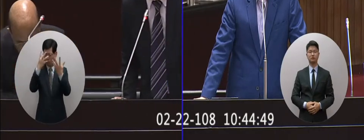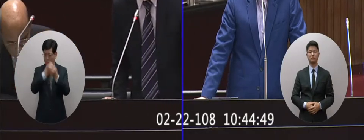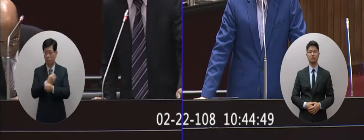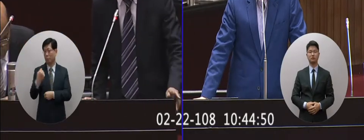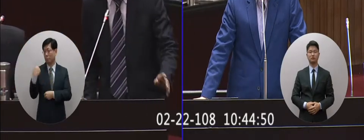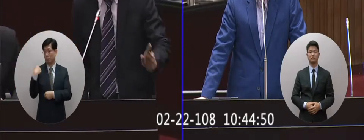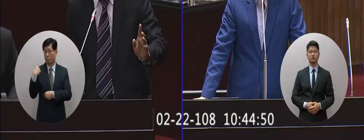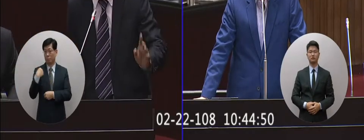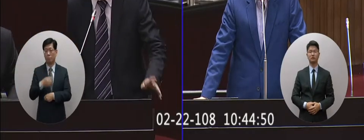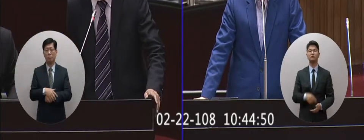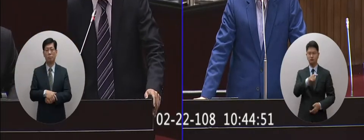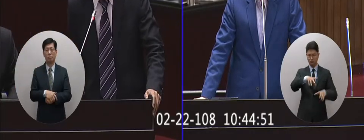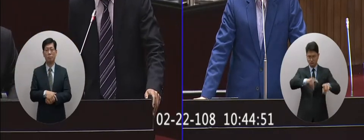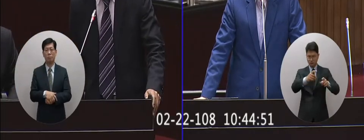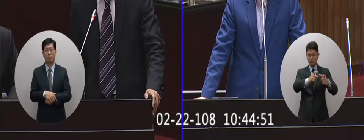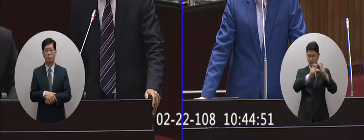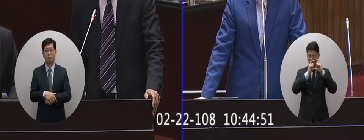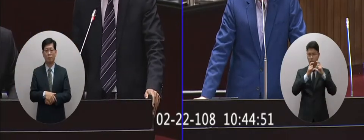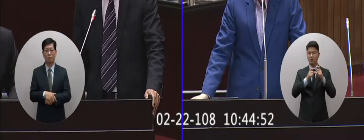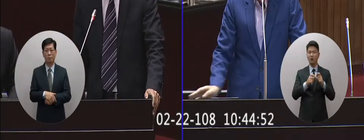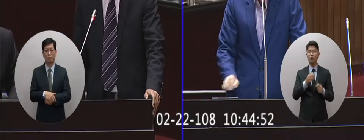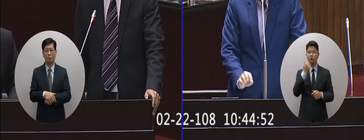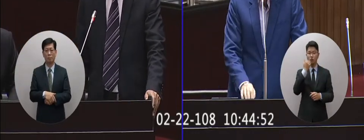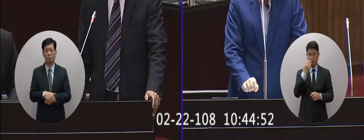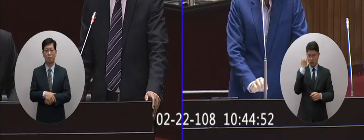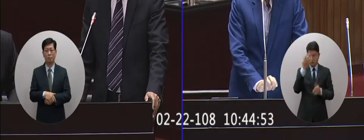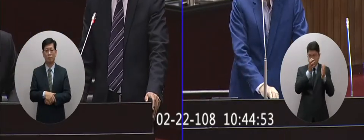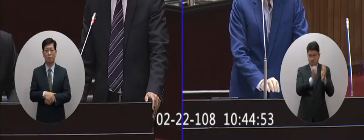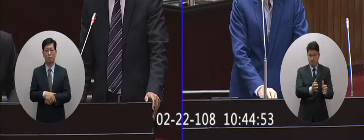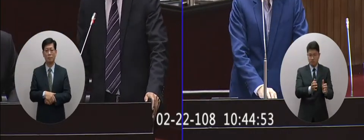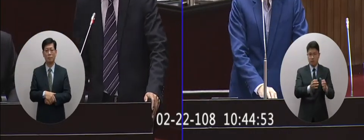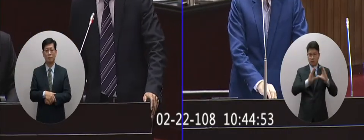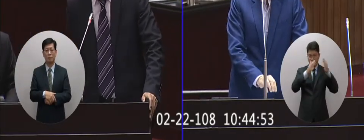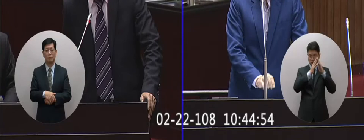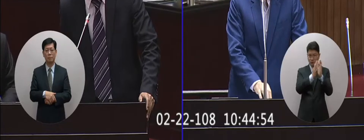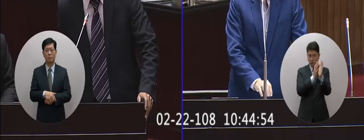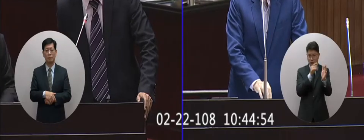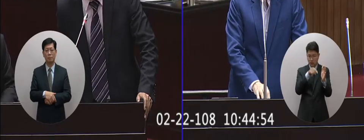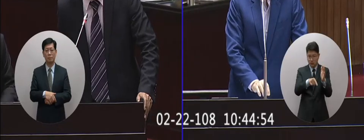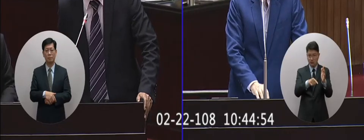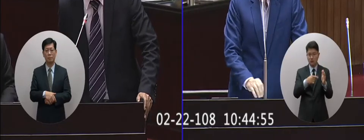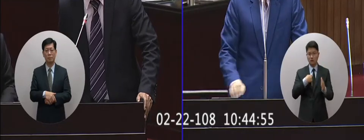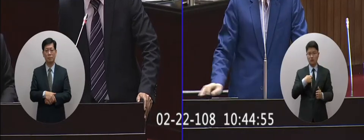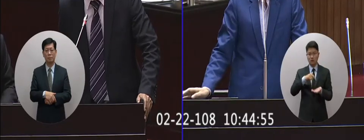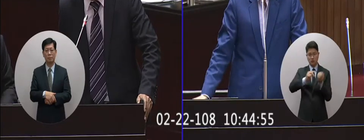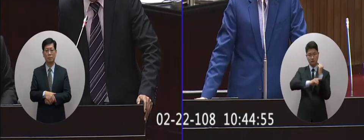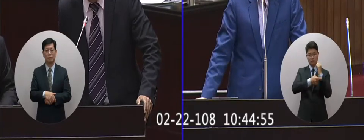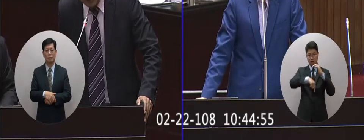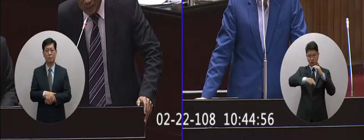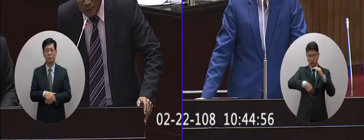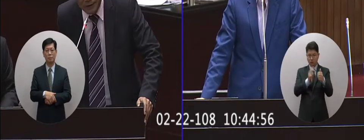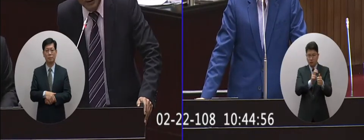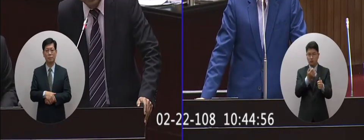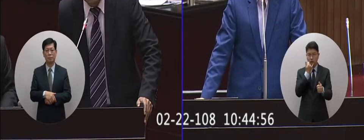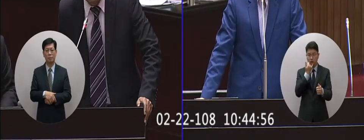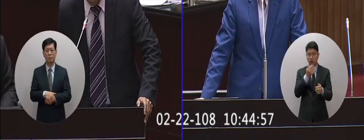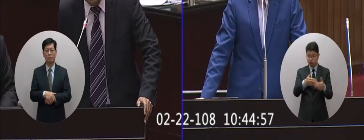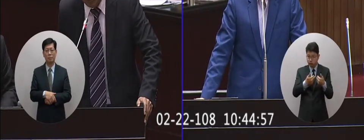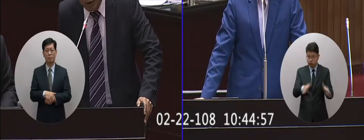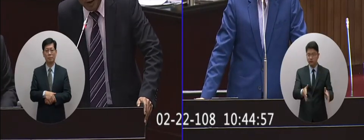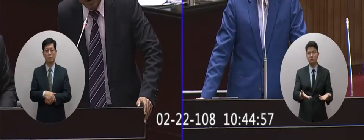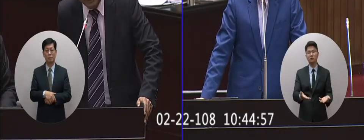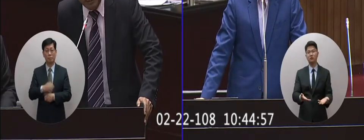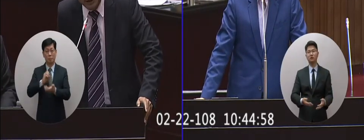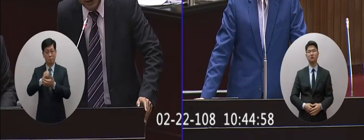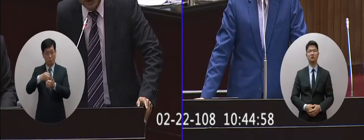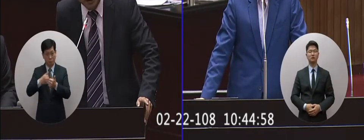昨天是 你先告诉我，这个新成立的这个国家队要不要受到立法院的监督？要还是不要？